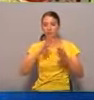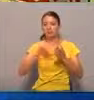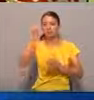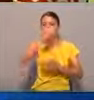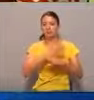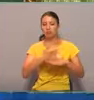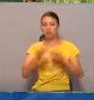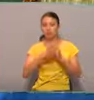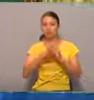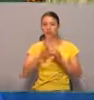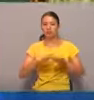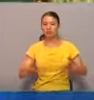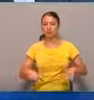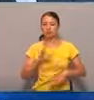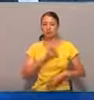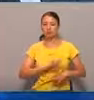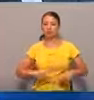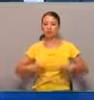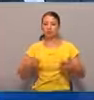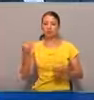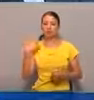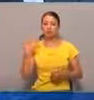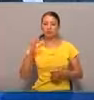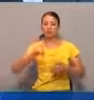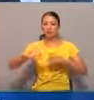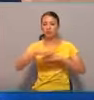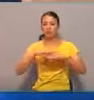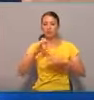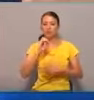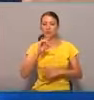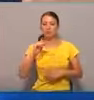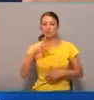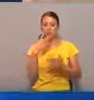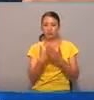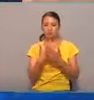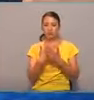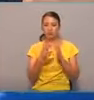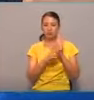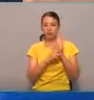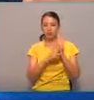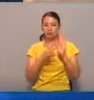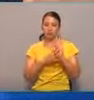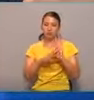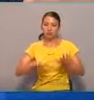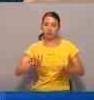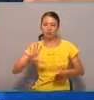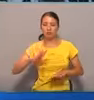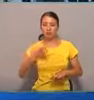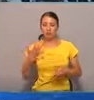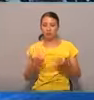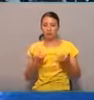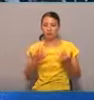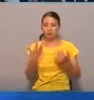аралығында 15 балабақша пайдалануға берілген екен. Бұрын Отырар ауданы ұлттық бірыңғай тест көрсеткіші бойынша 8-9 орындардан